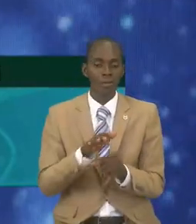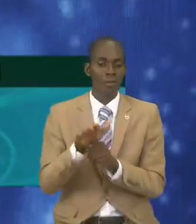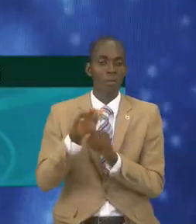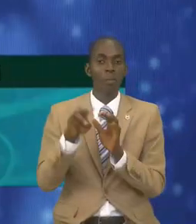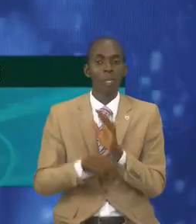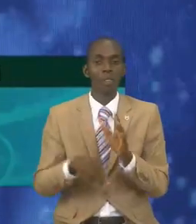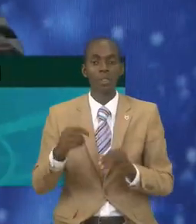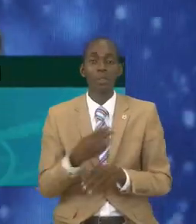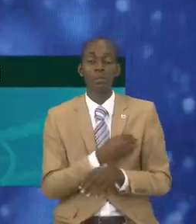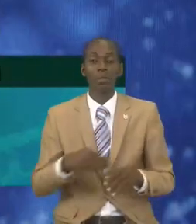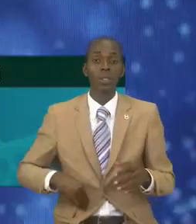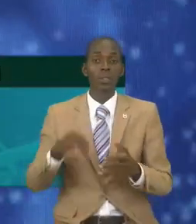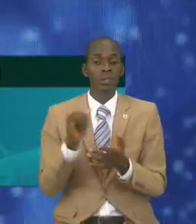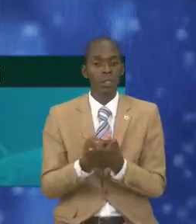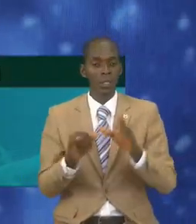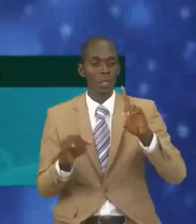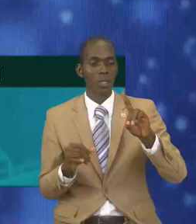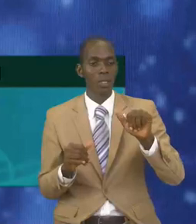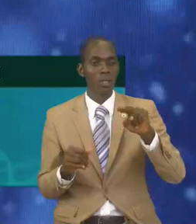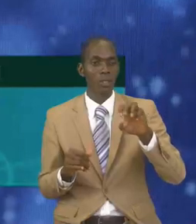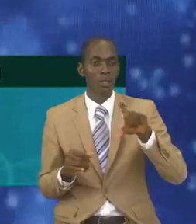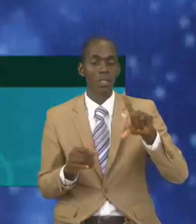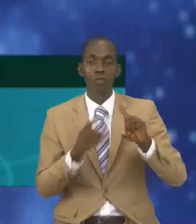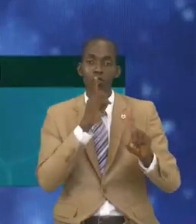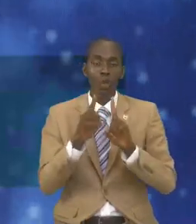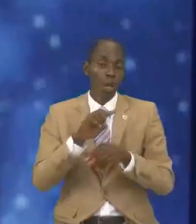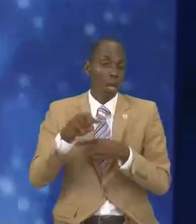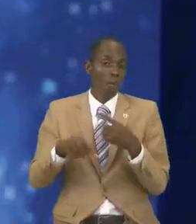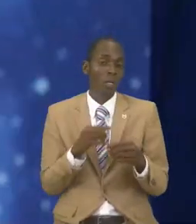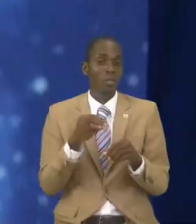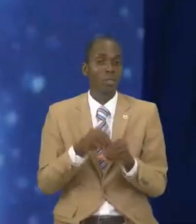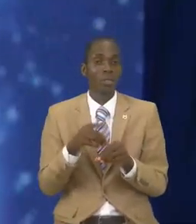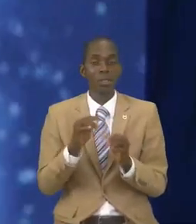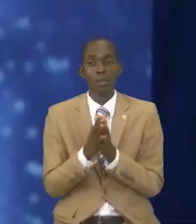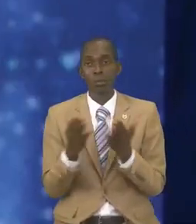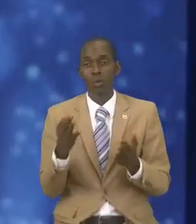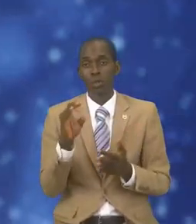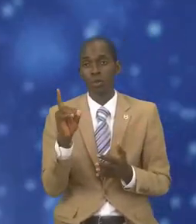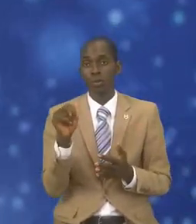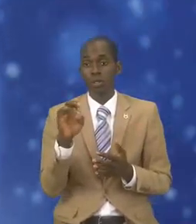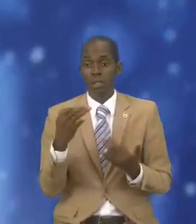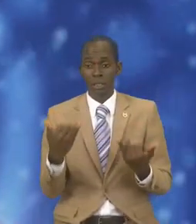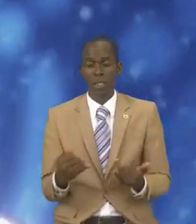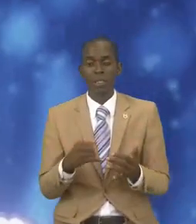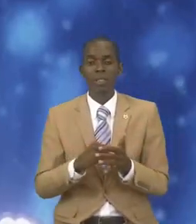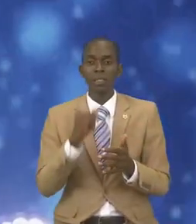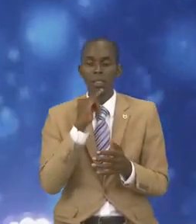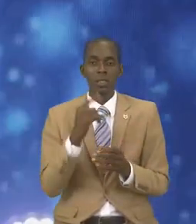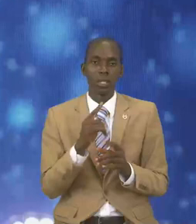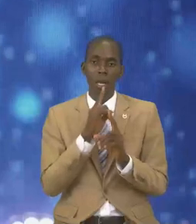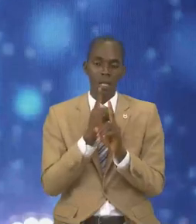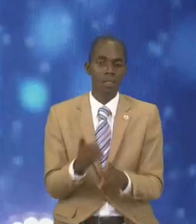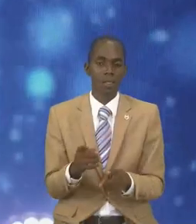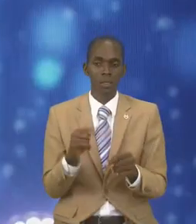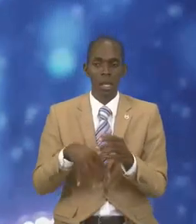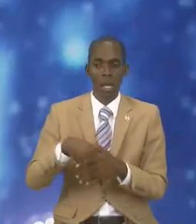merci dont Daniel a parlé, le médiateur dont a parlé Daniel. Voici l'accomplissement maintenant, comme nous